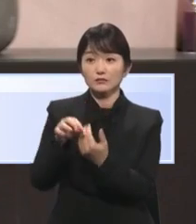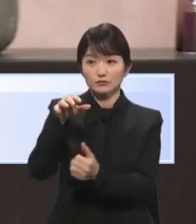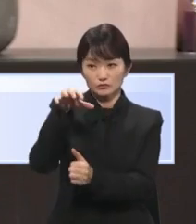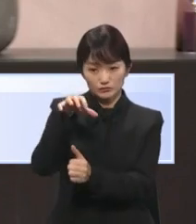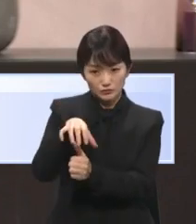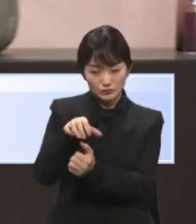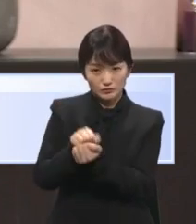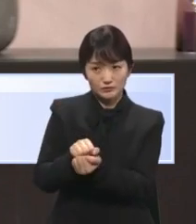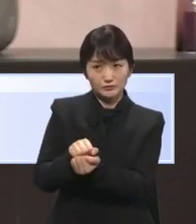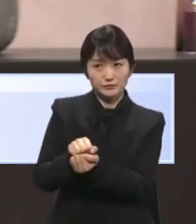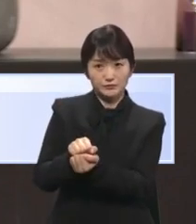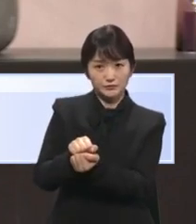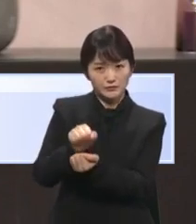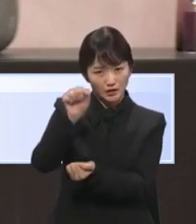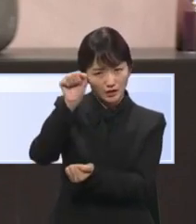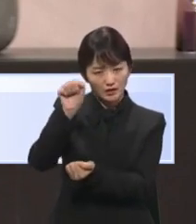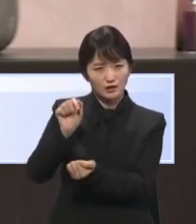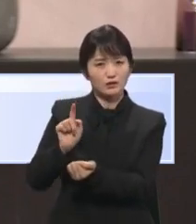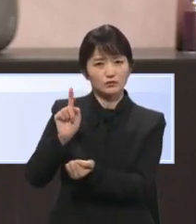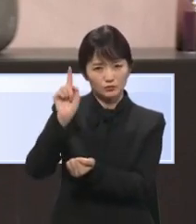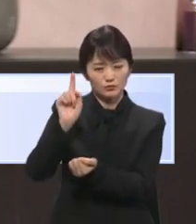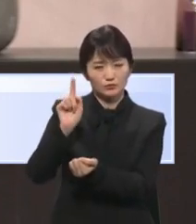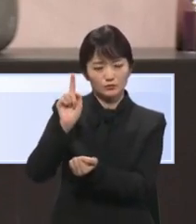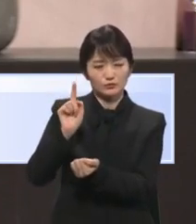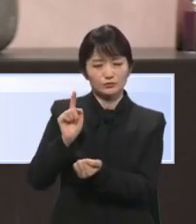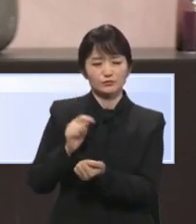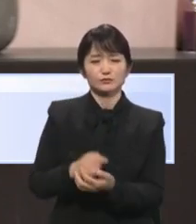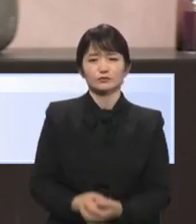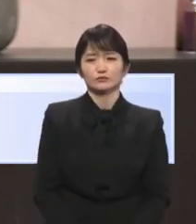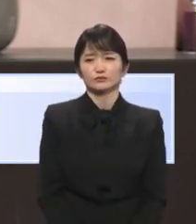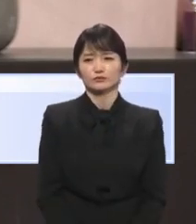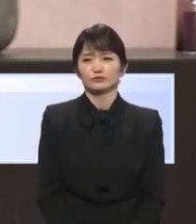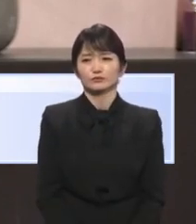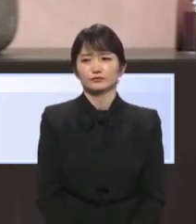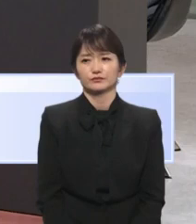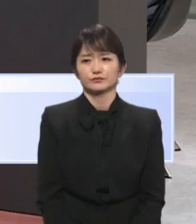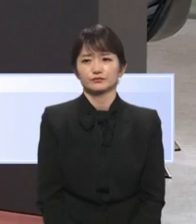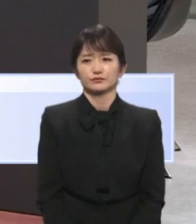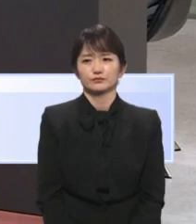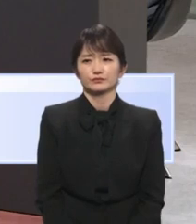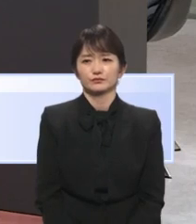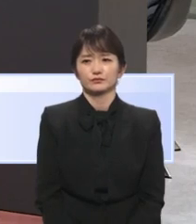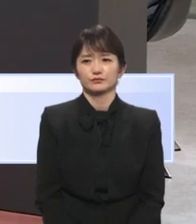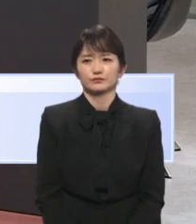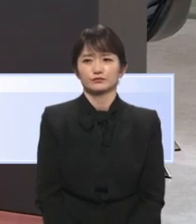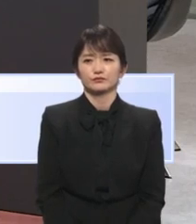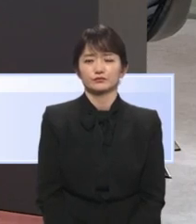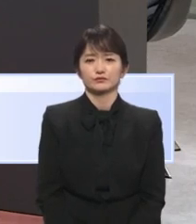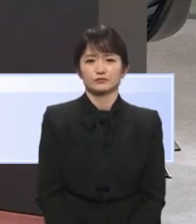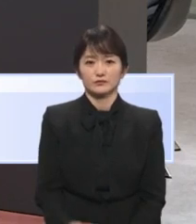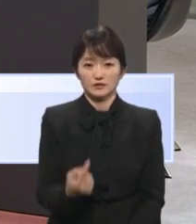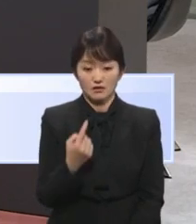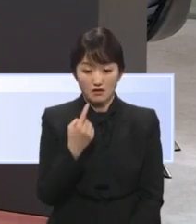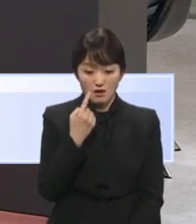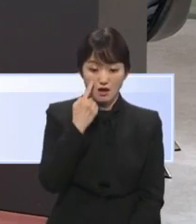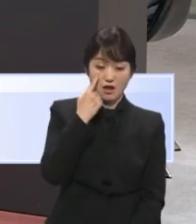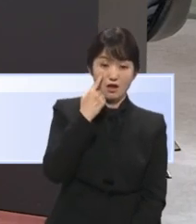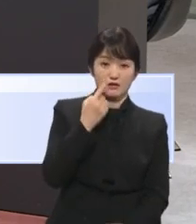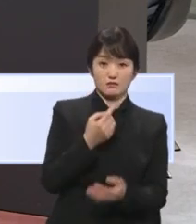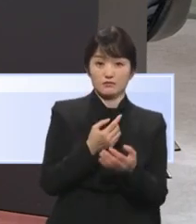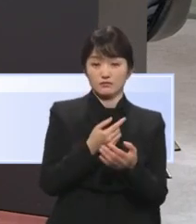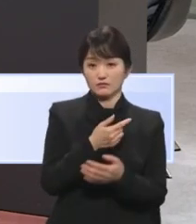구속영장 발부의 가능성이 좀 높은 사안이라고 저는 봅니다 지금 이제 뭐 저희가 이슈가 굉장히